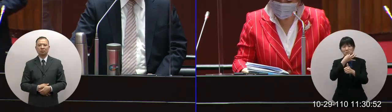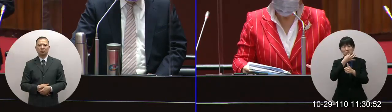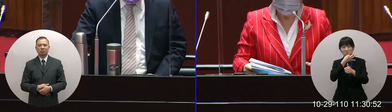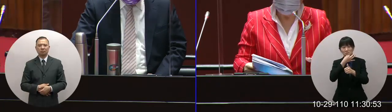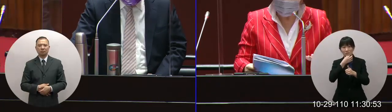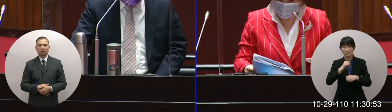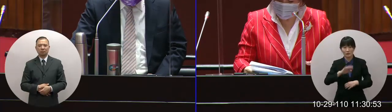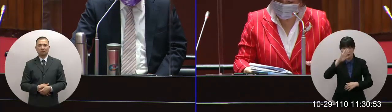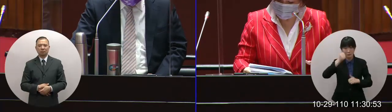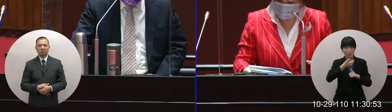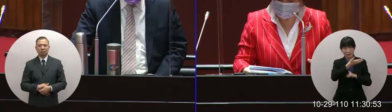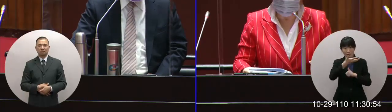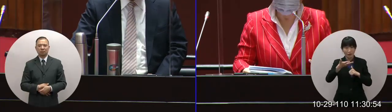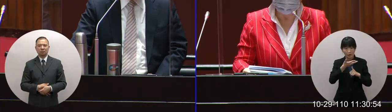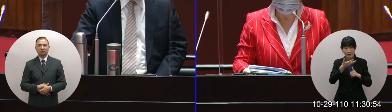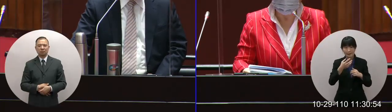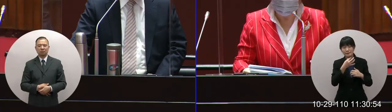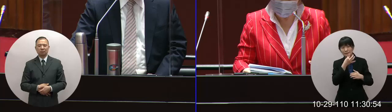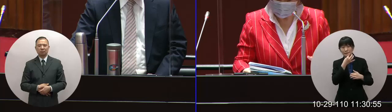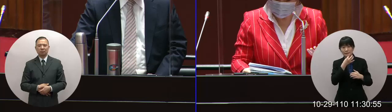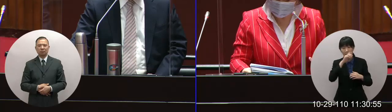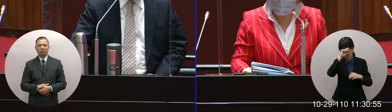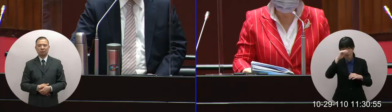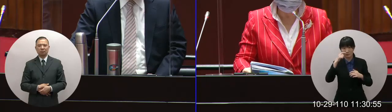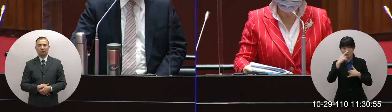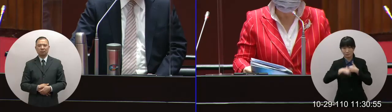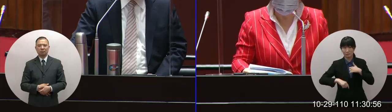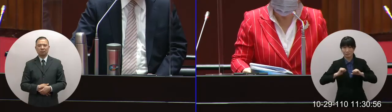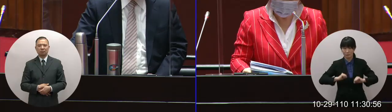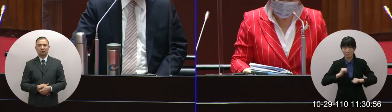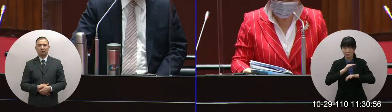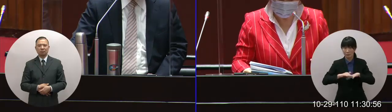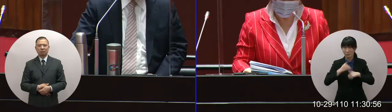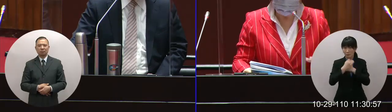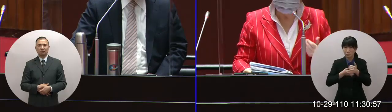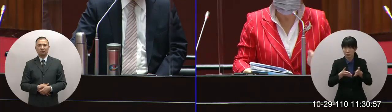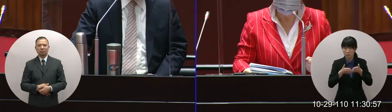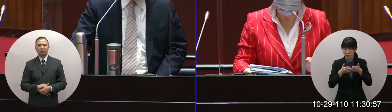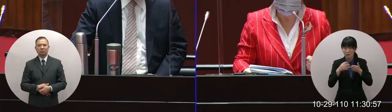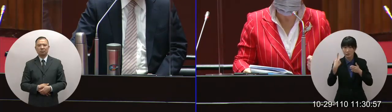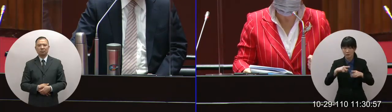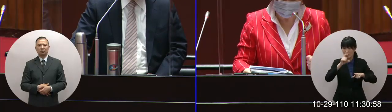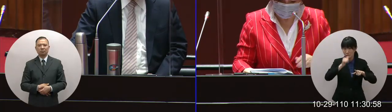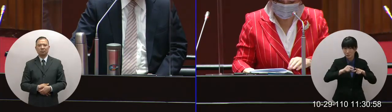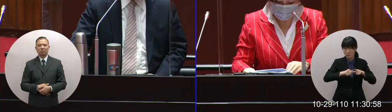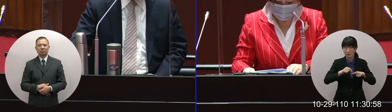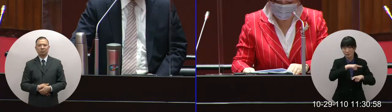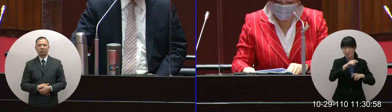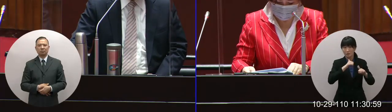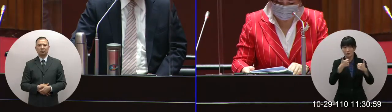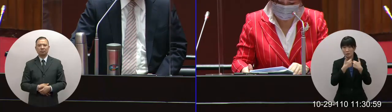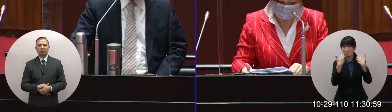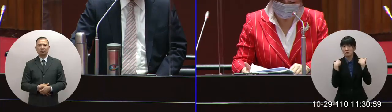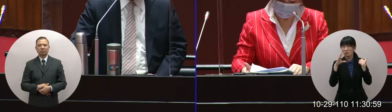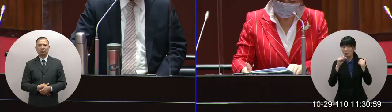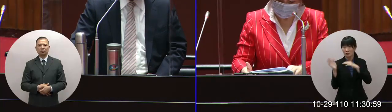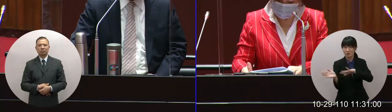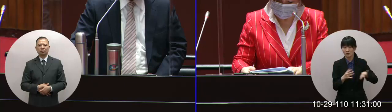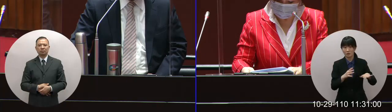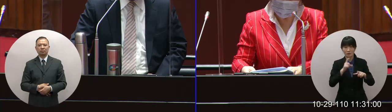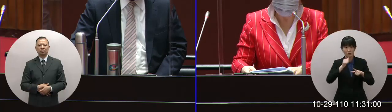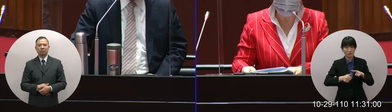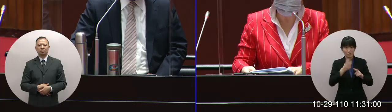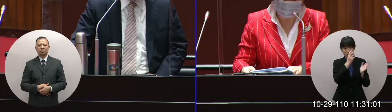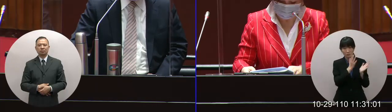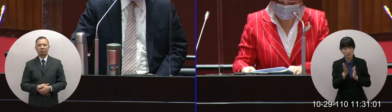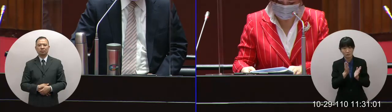爆发。在保护人民的健康与安全上，我们有没有做到我们的企业社会责任呢？最后，公司治理